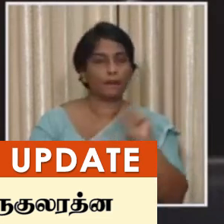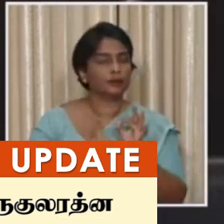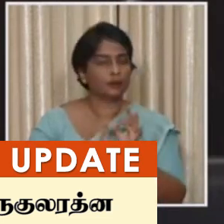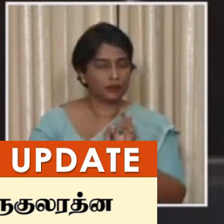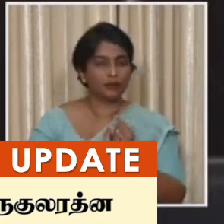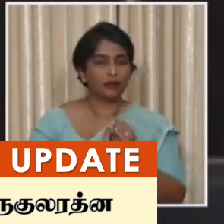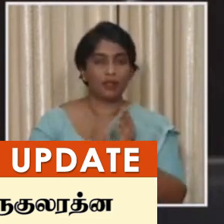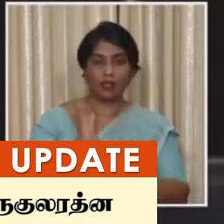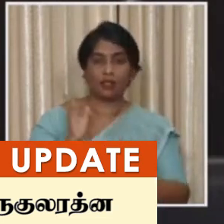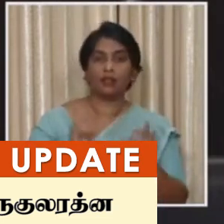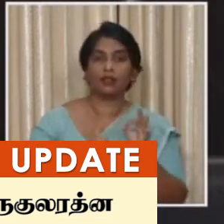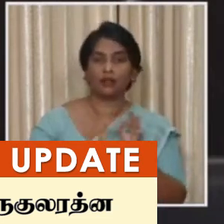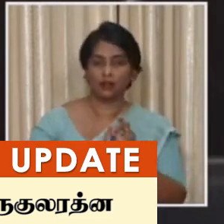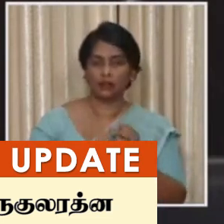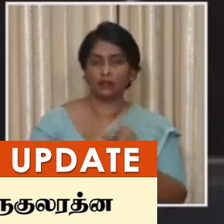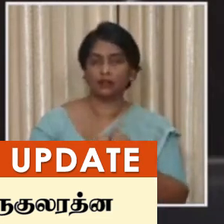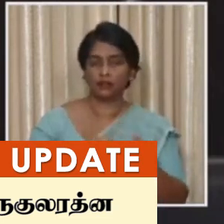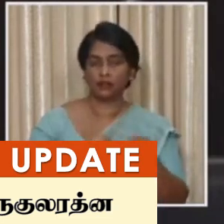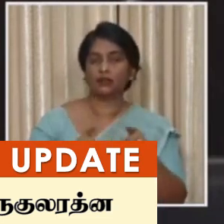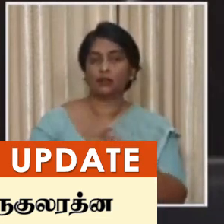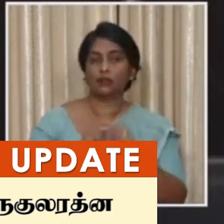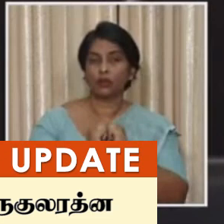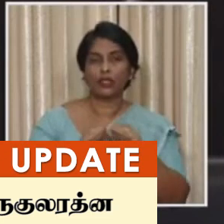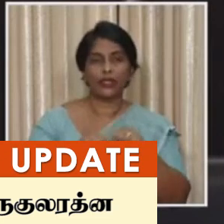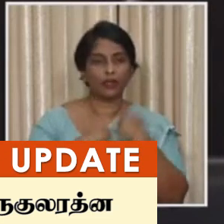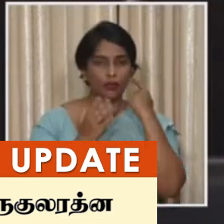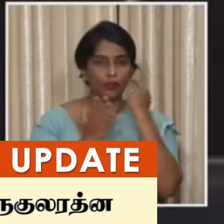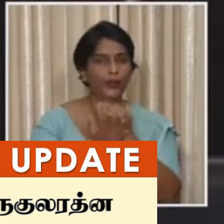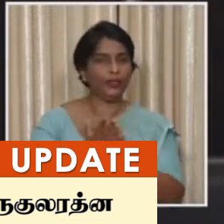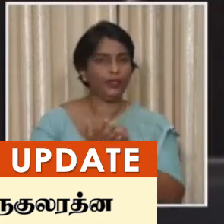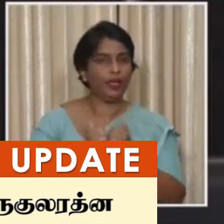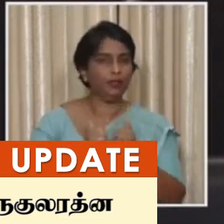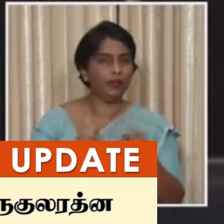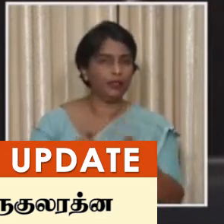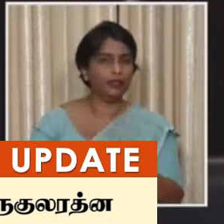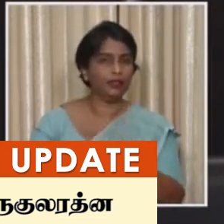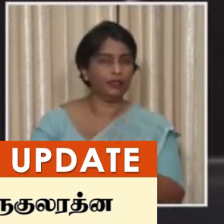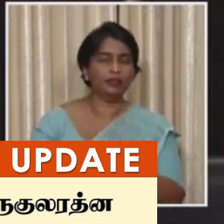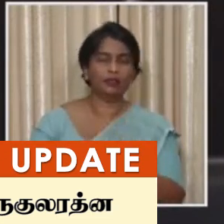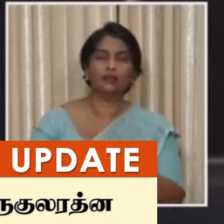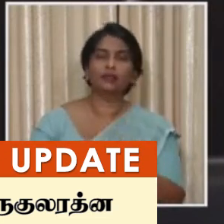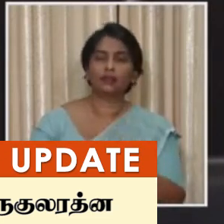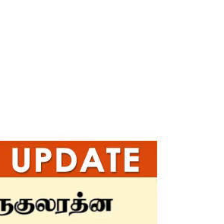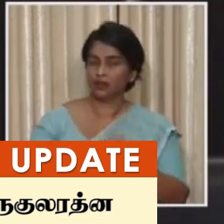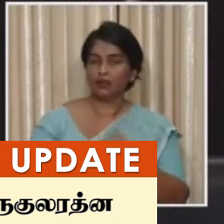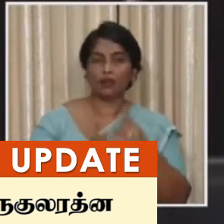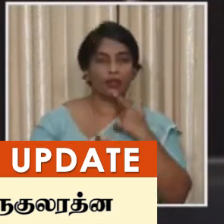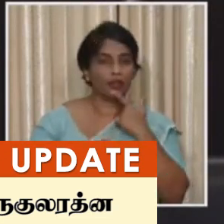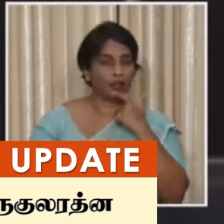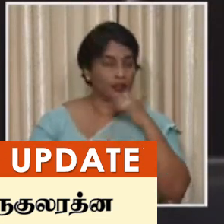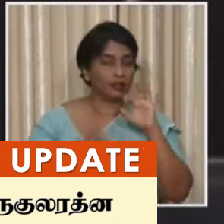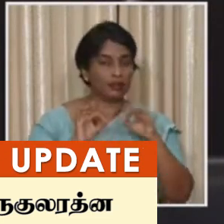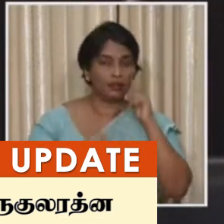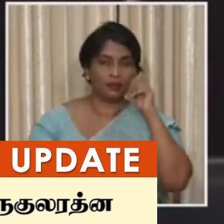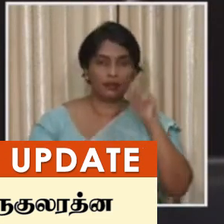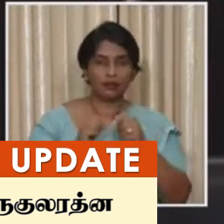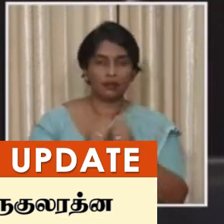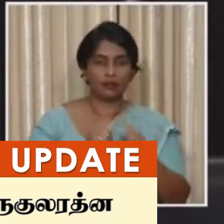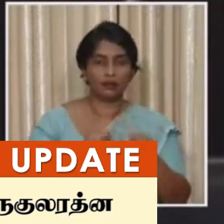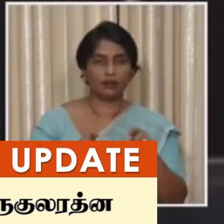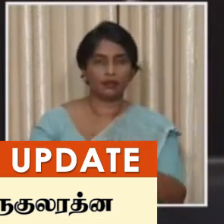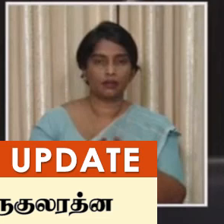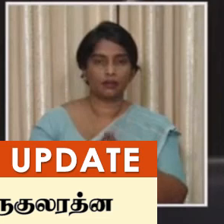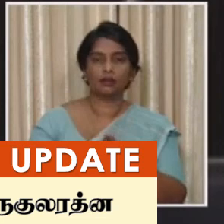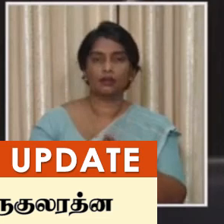சிவலிங்கம் அவர்கள் இந்த நாட்டுக்கும் தோட்ட தொழிலாளர்களுக்கும் குறிப்பாக மலையக சமூகத்திற்கும் பாரிய பணியாற்றியவர் அவரது இழப்பு மலையகத்துக்கு